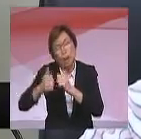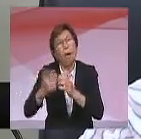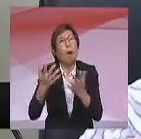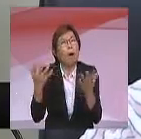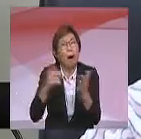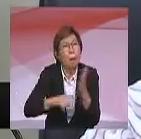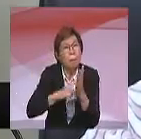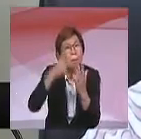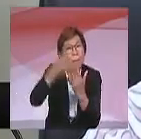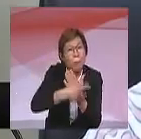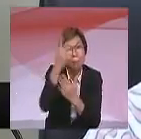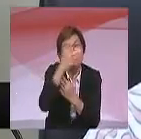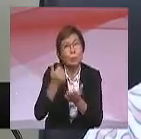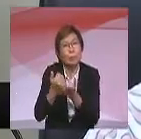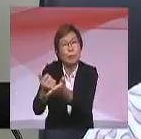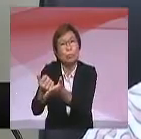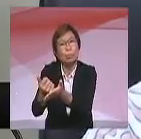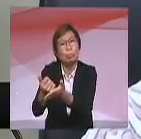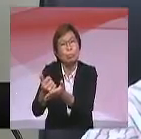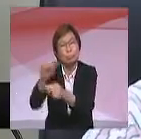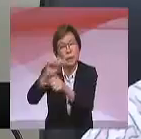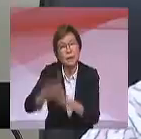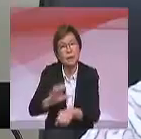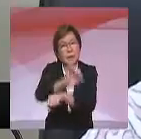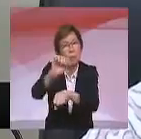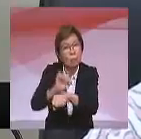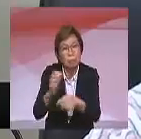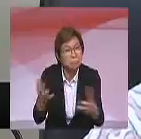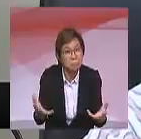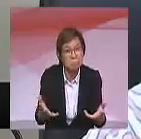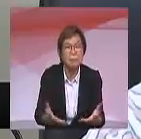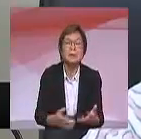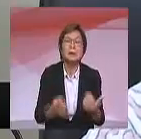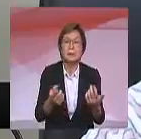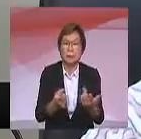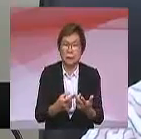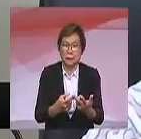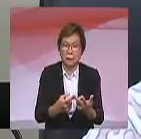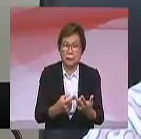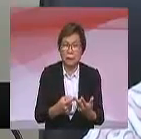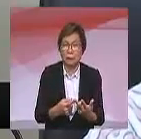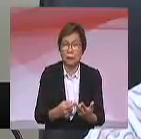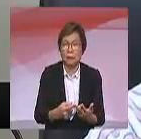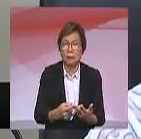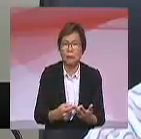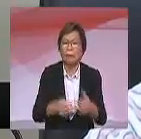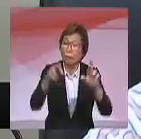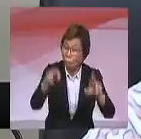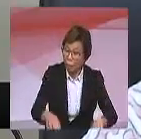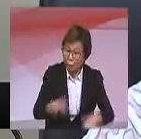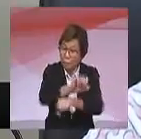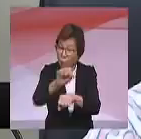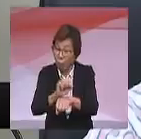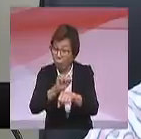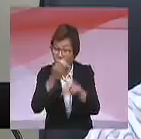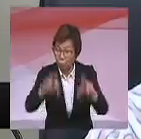inisiatif kerajaan dalam membantu mereka? Dalam perkembangan yang sama juga, bagaimana dengan rakyat Singapura